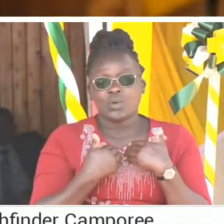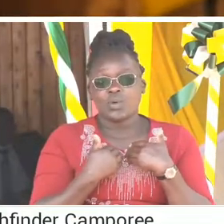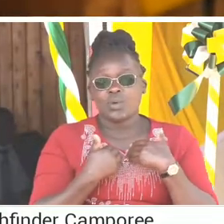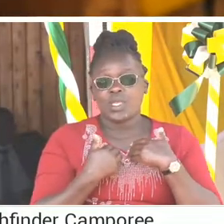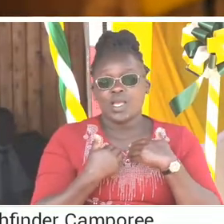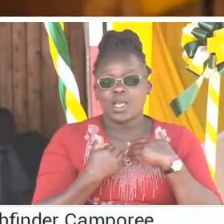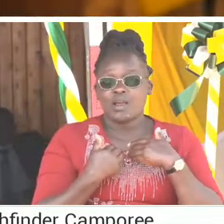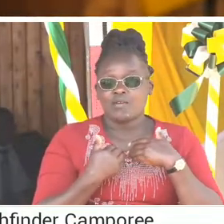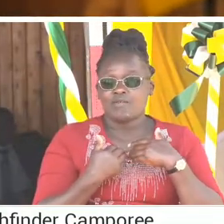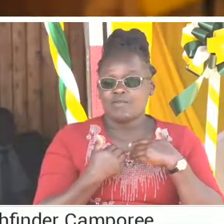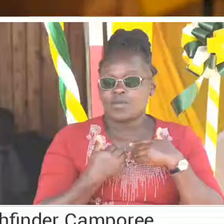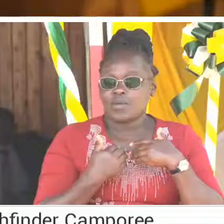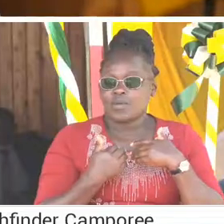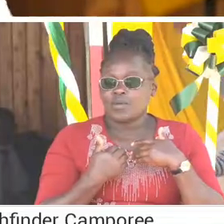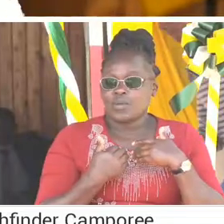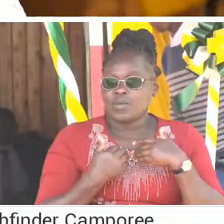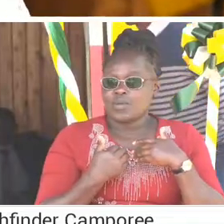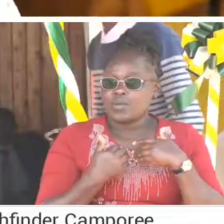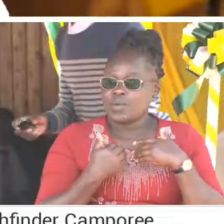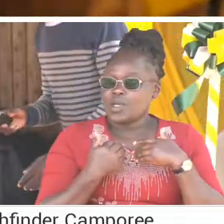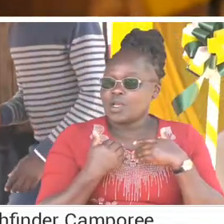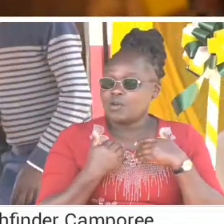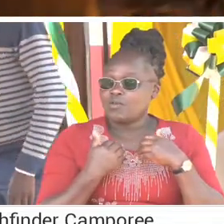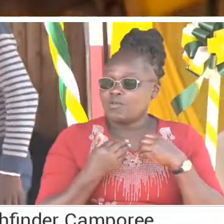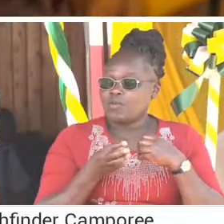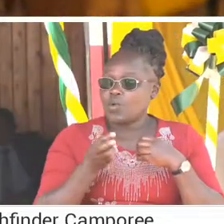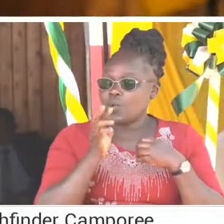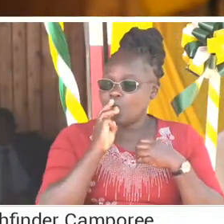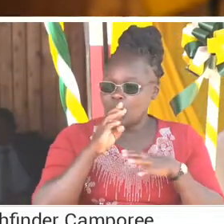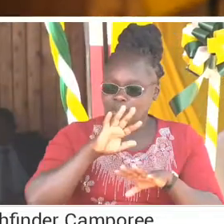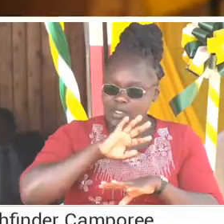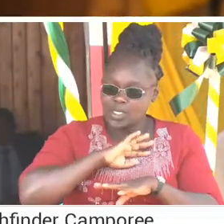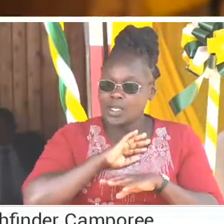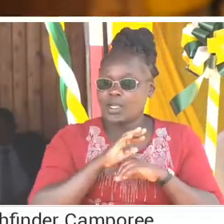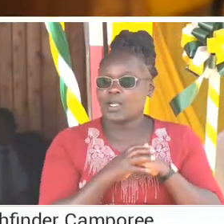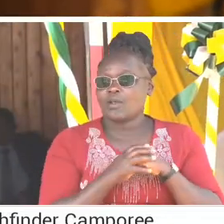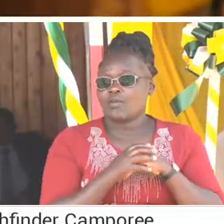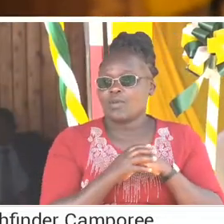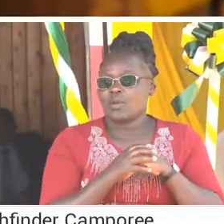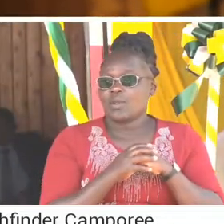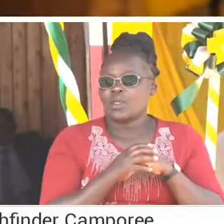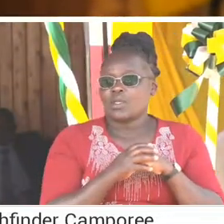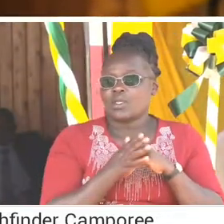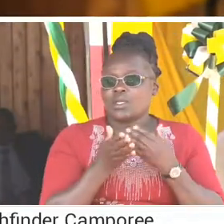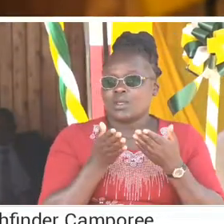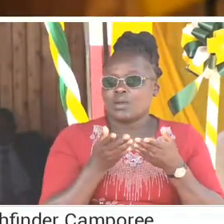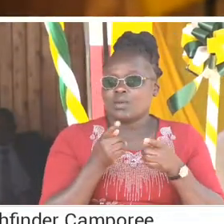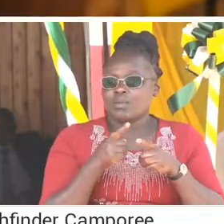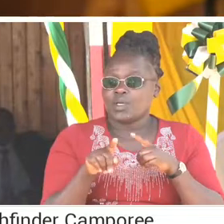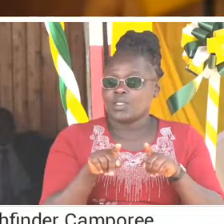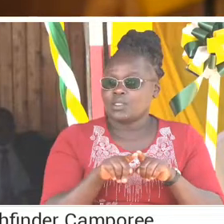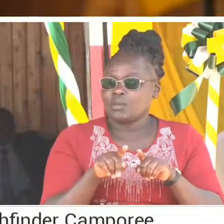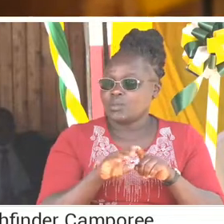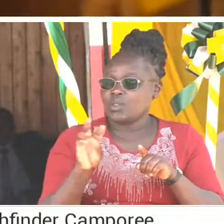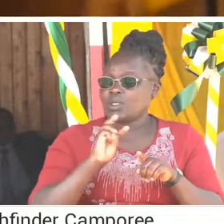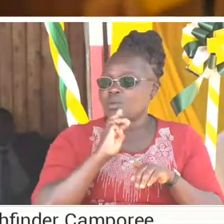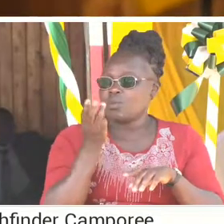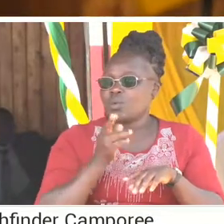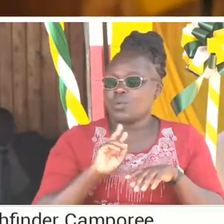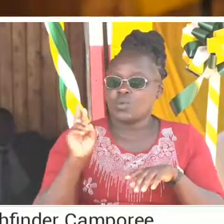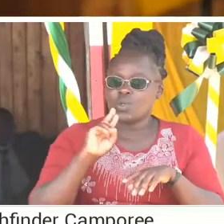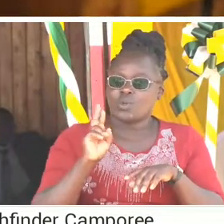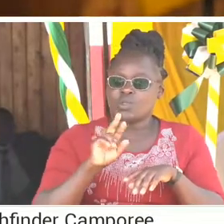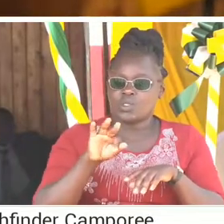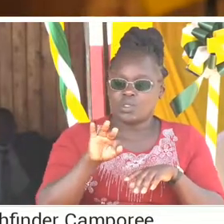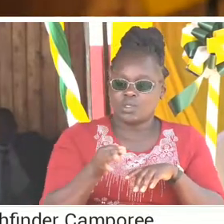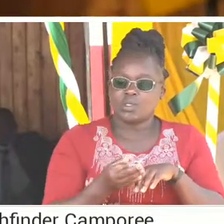meter 324. Hiyo ndio swali kubwa, sijui itatugharimu shilingi ngapi. So hapo ndio tumefika na